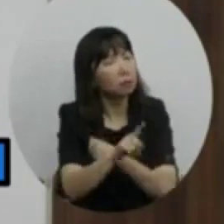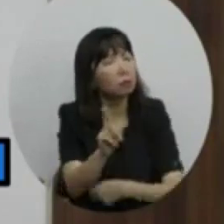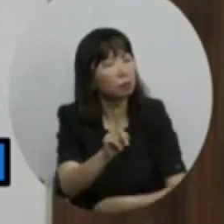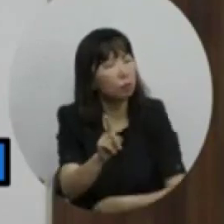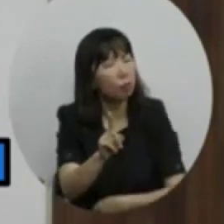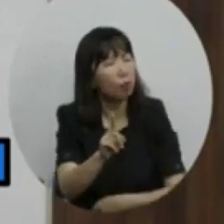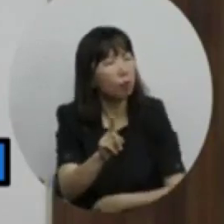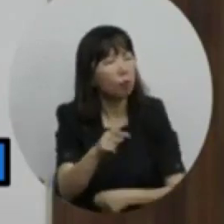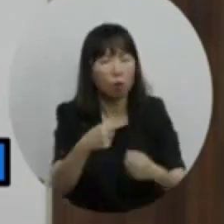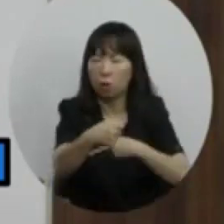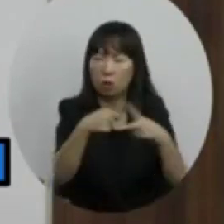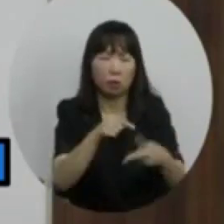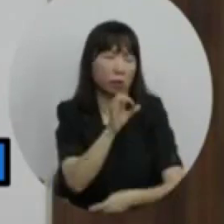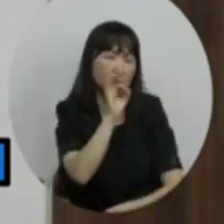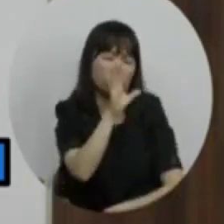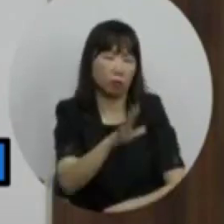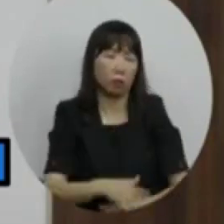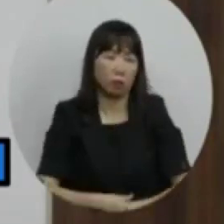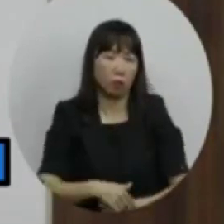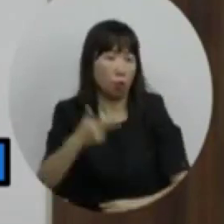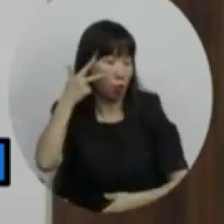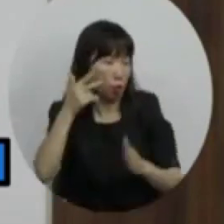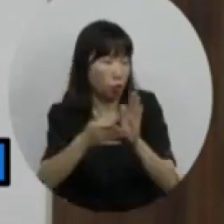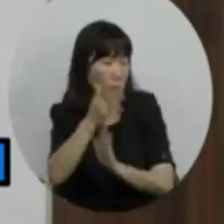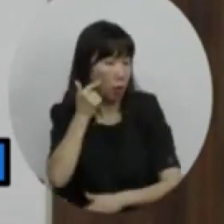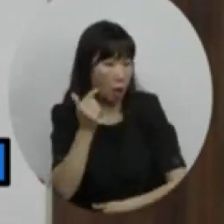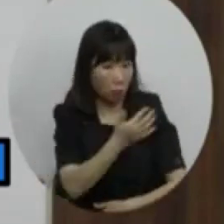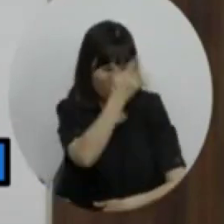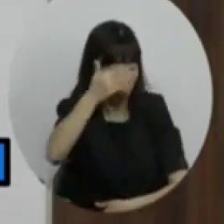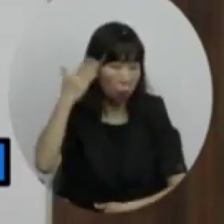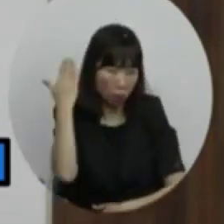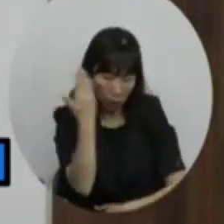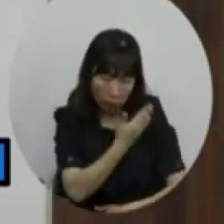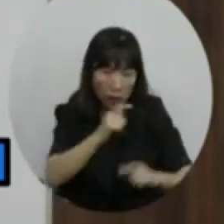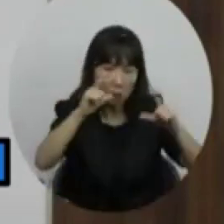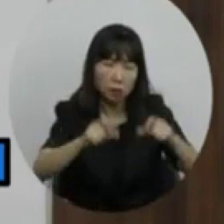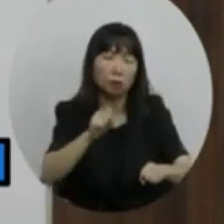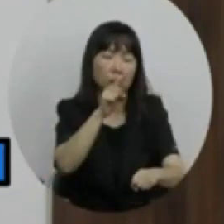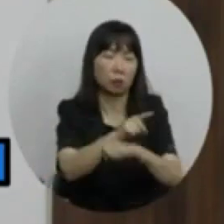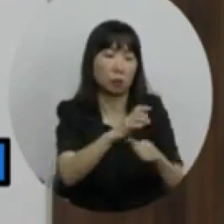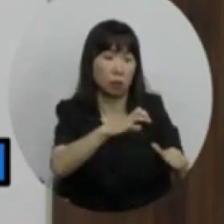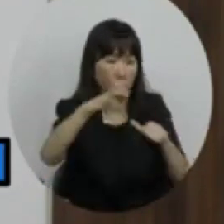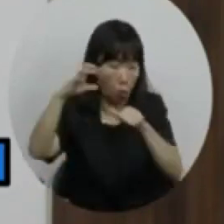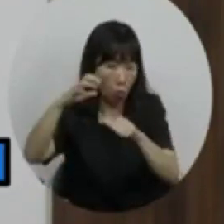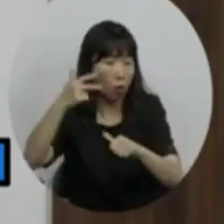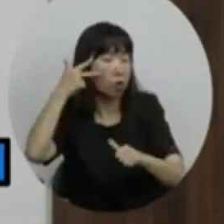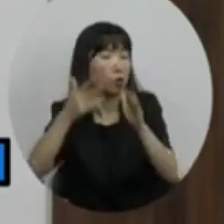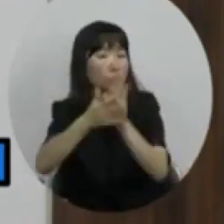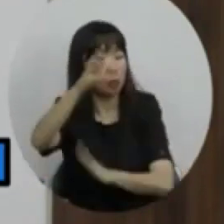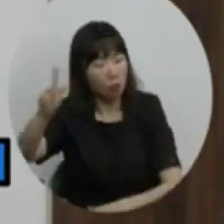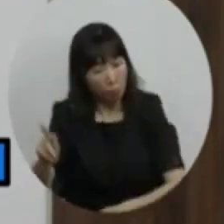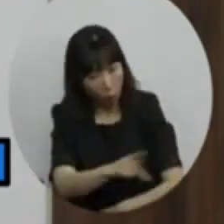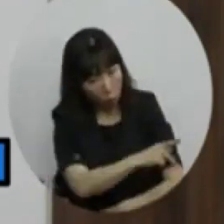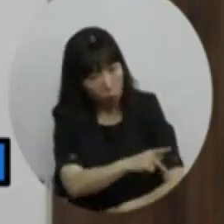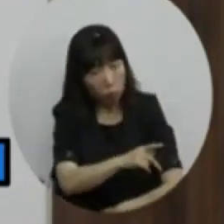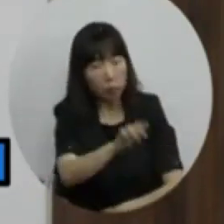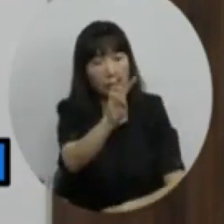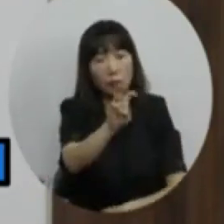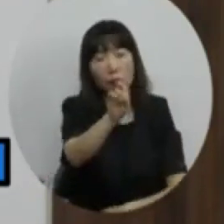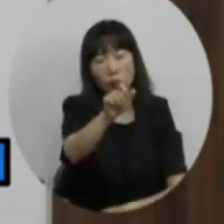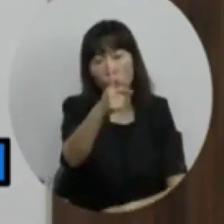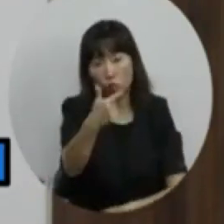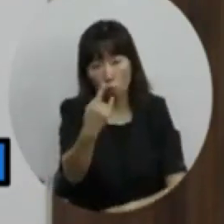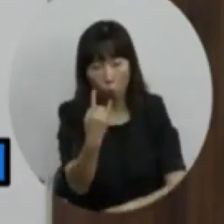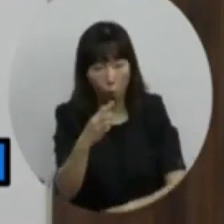가지 않습니다. 여주가 아름답고 깨끗한 힐링 도시의 지역 특성을 이용하여 여주의 파크 골프장이